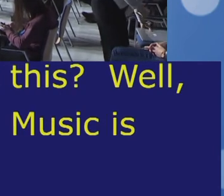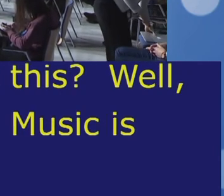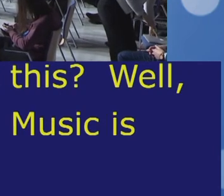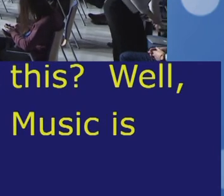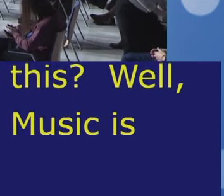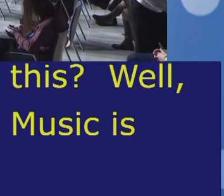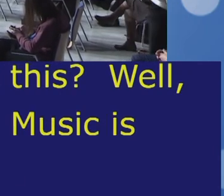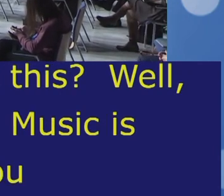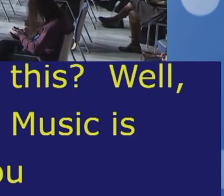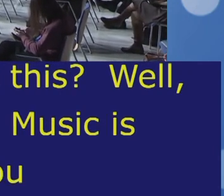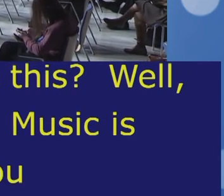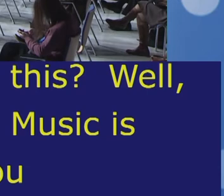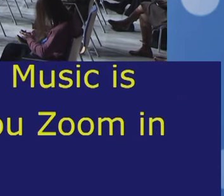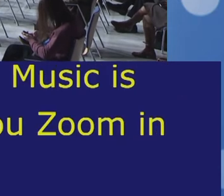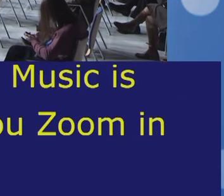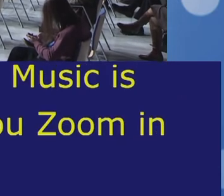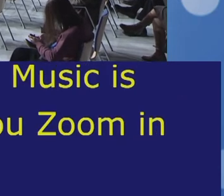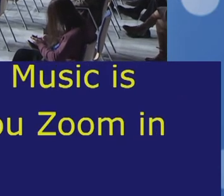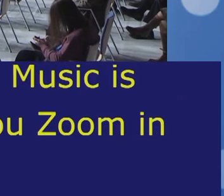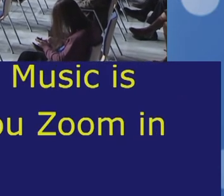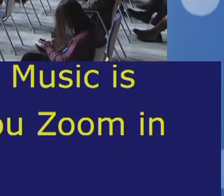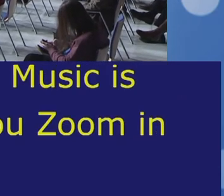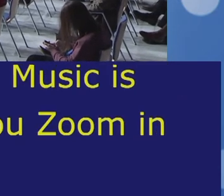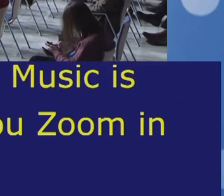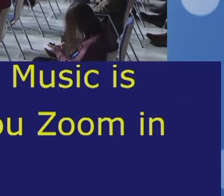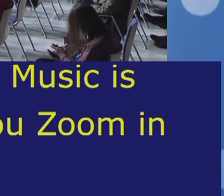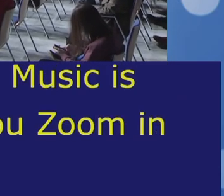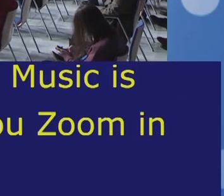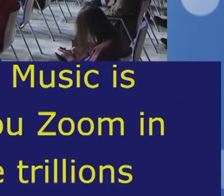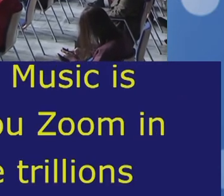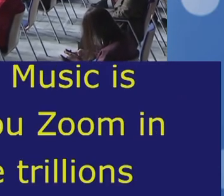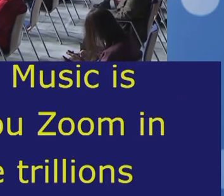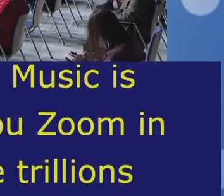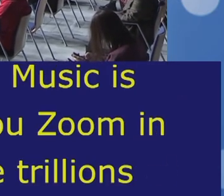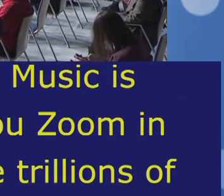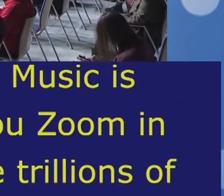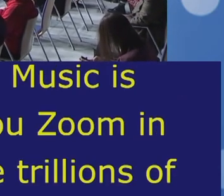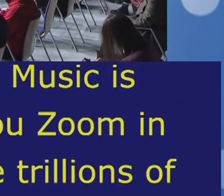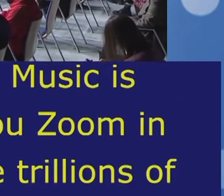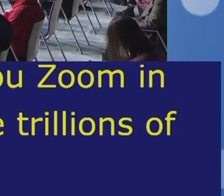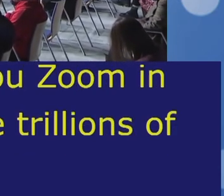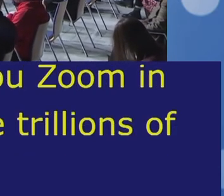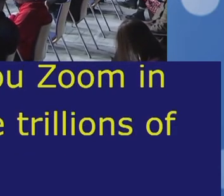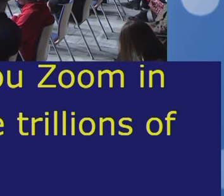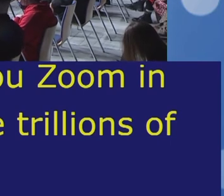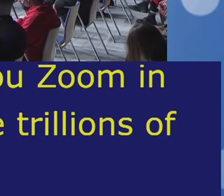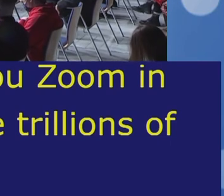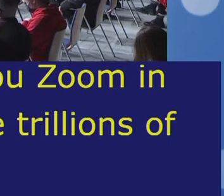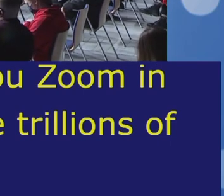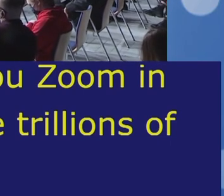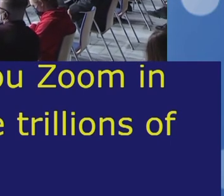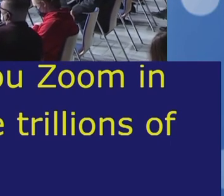quotidien. Parce que la musique, c'est une affaire de fréquence, n'est-ce pas? Or, si on réfléchit un peu